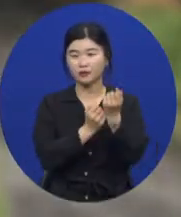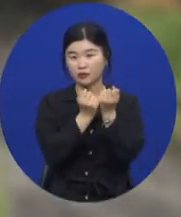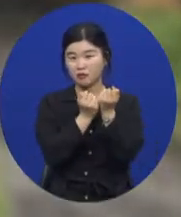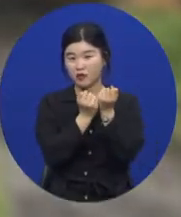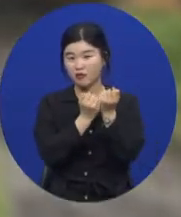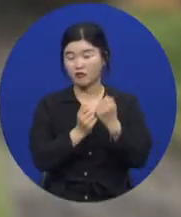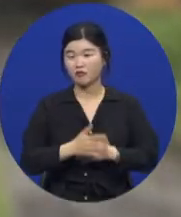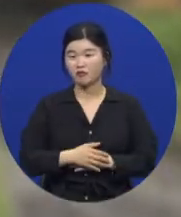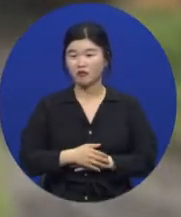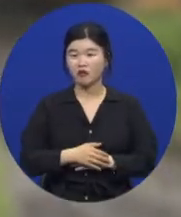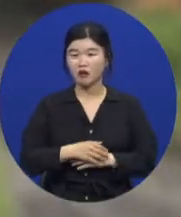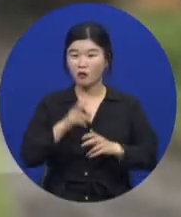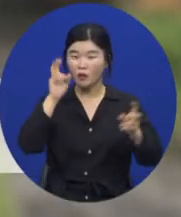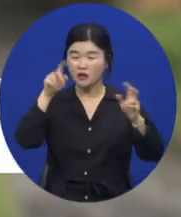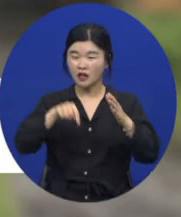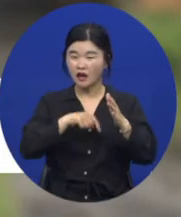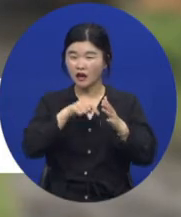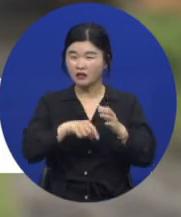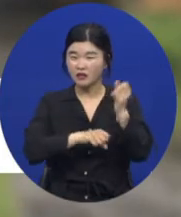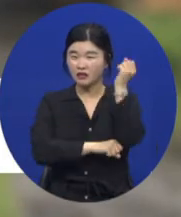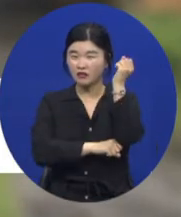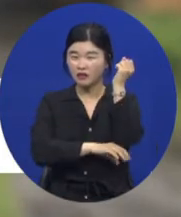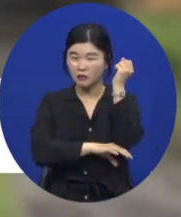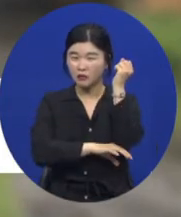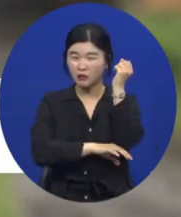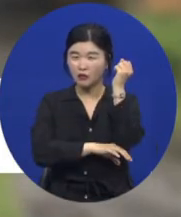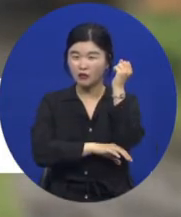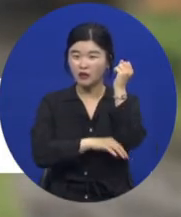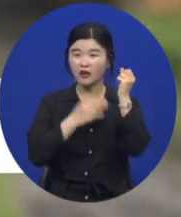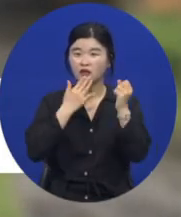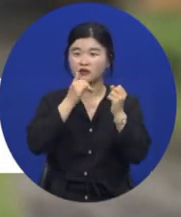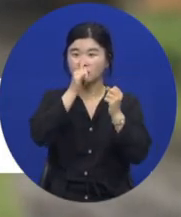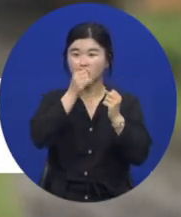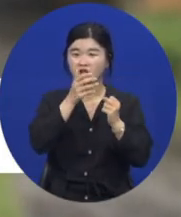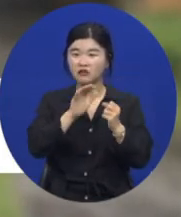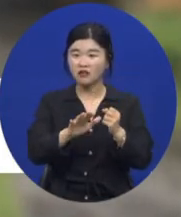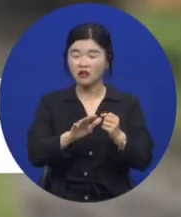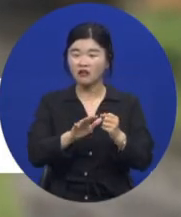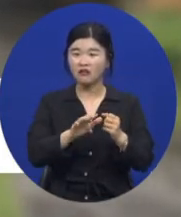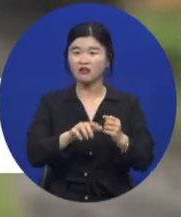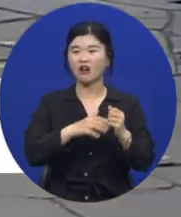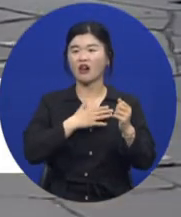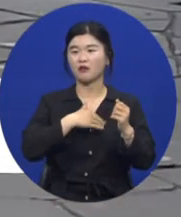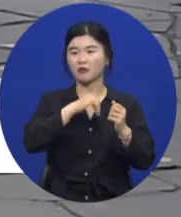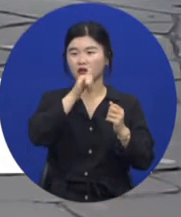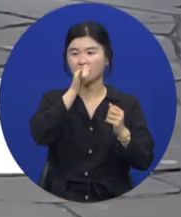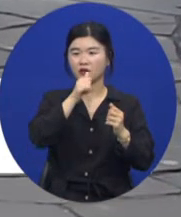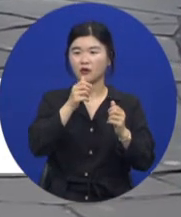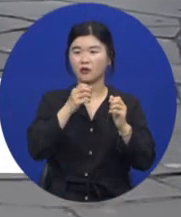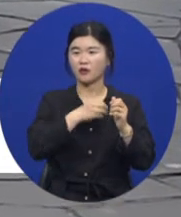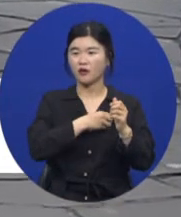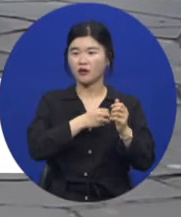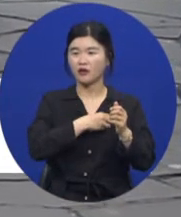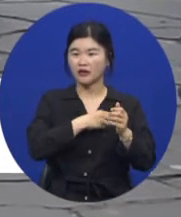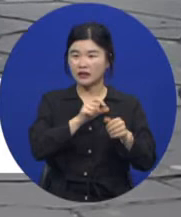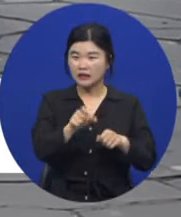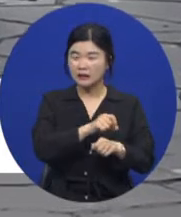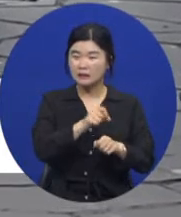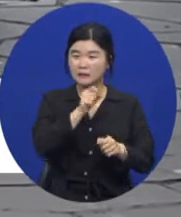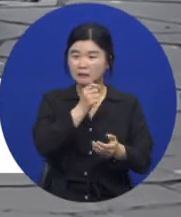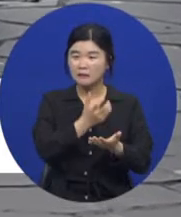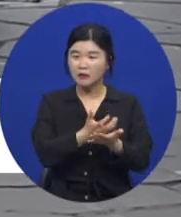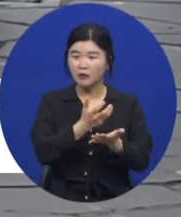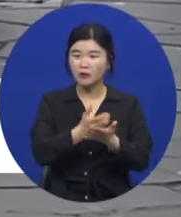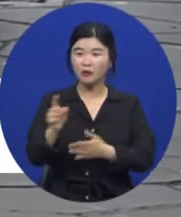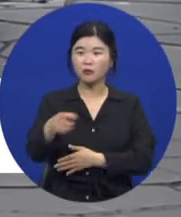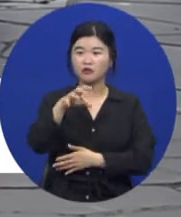회사 내부에서 기본 적으셔서 이 신사를 하는데 기존에 알고 있었던 회원특전 이라든지 꼭 부장